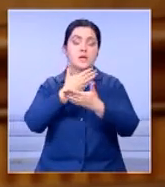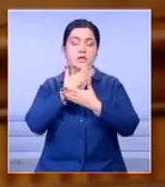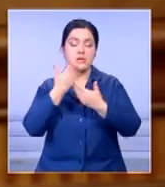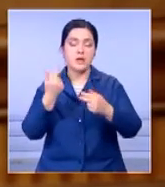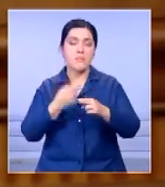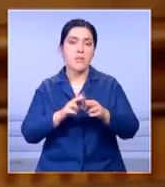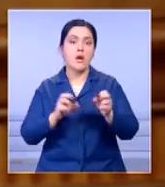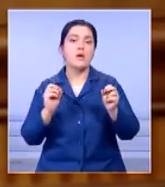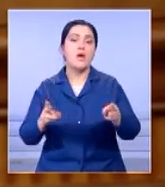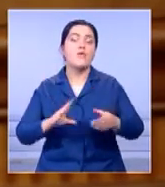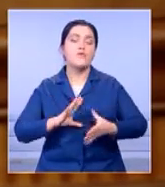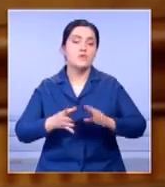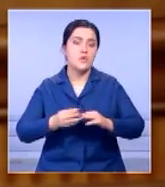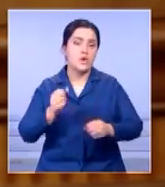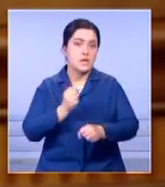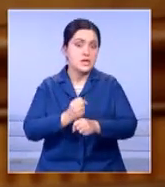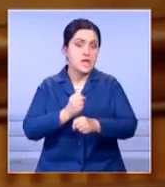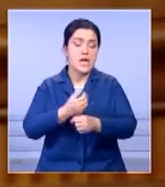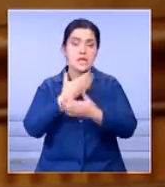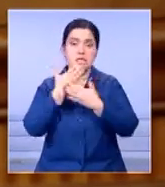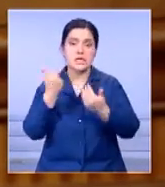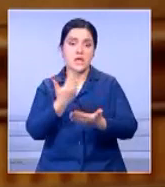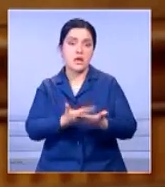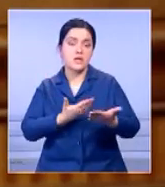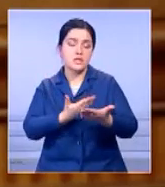как это все это делается. Нет разъяснительной работы.